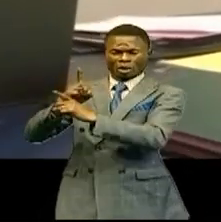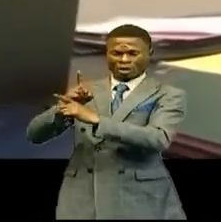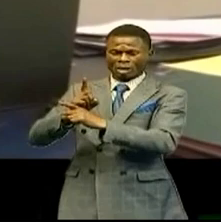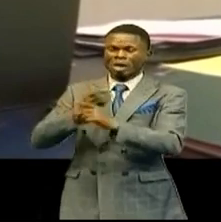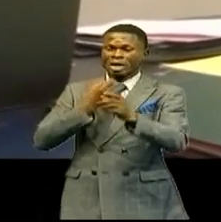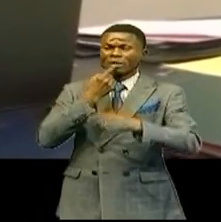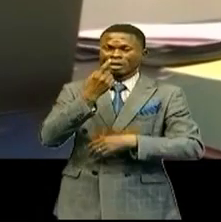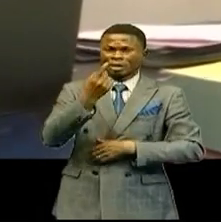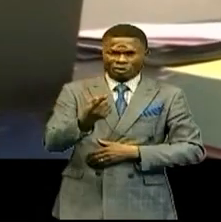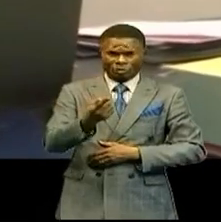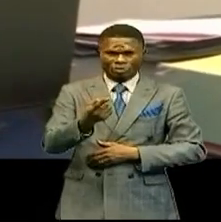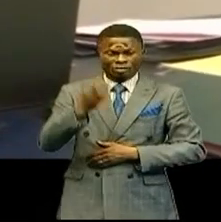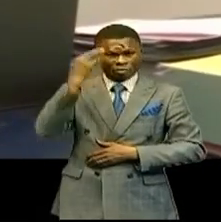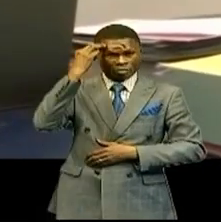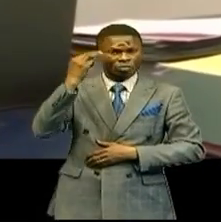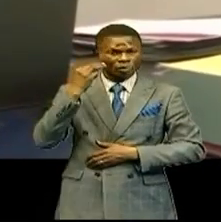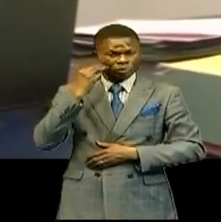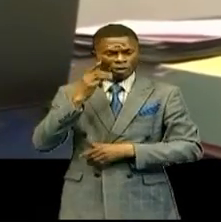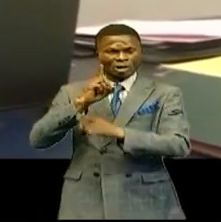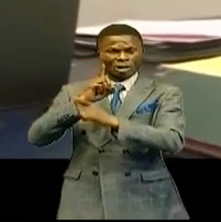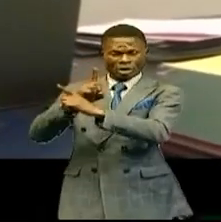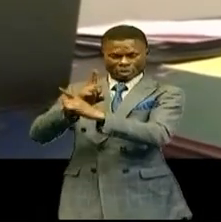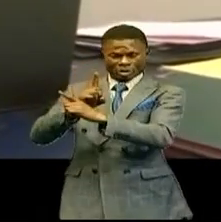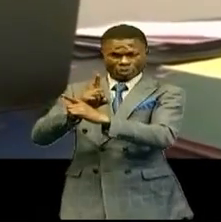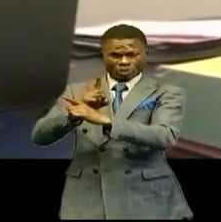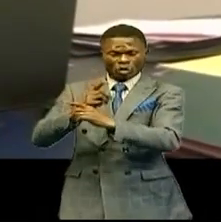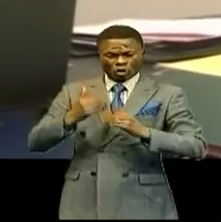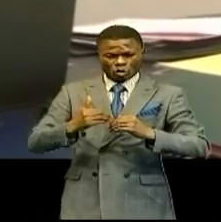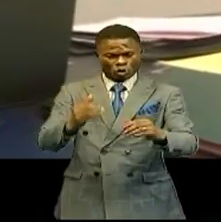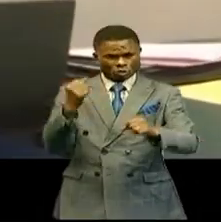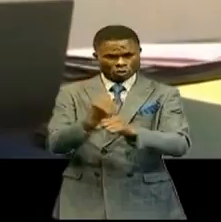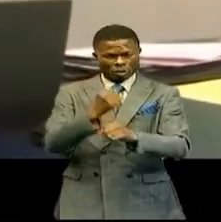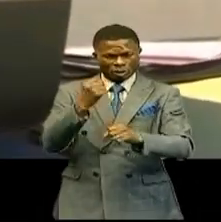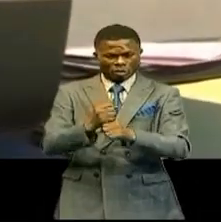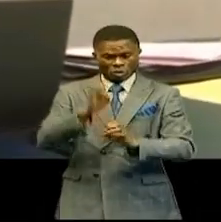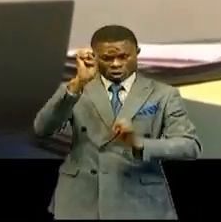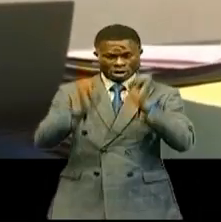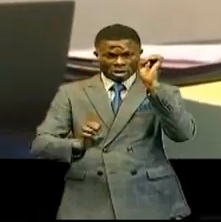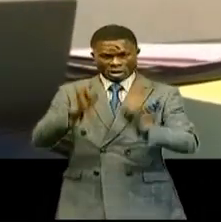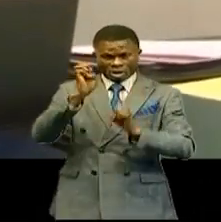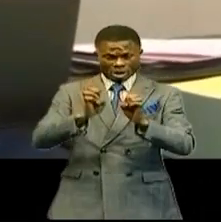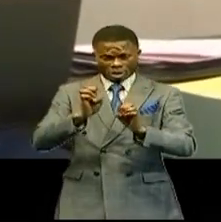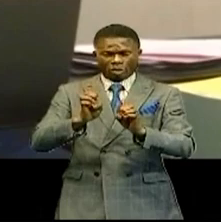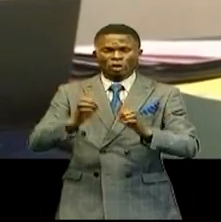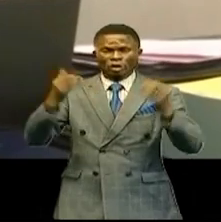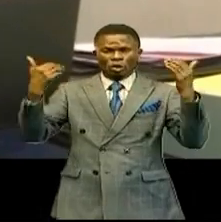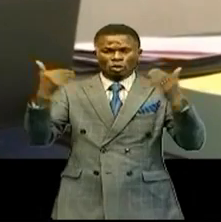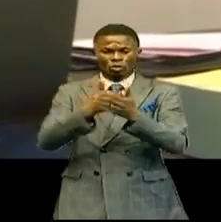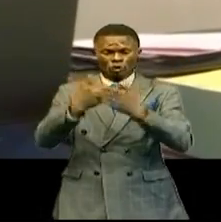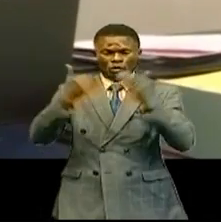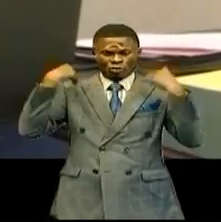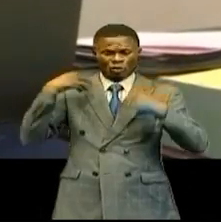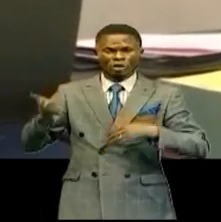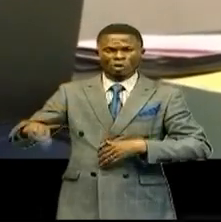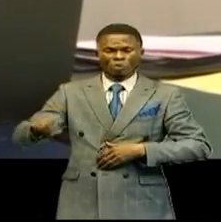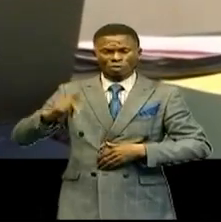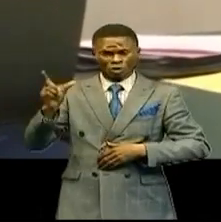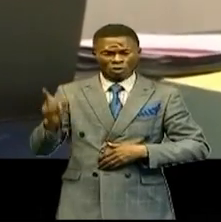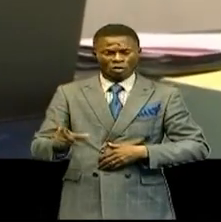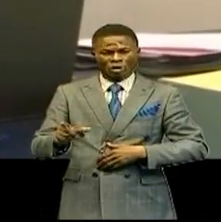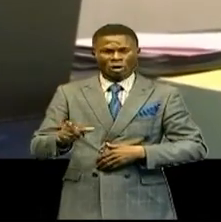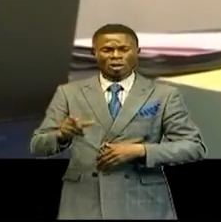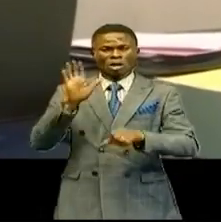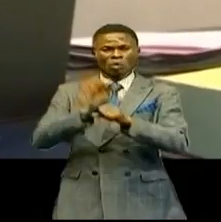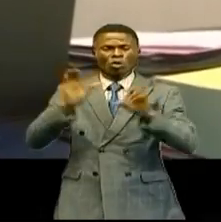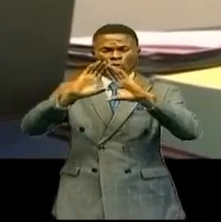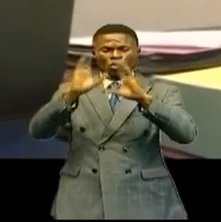indiqué que le ministre de la Défense poursuit sa mission d'évaluation de l'état de siège et de supervision à la tête d'une